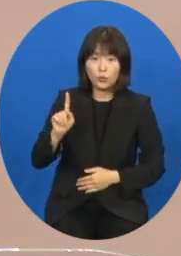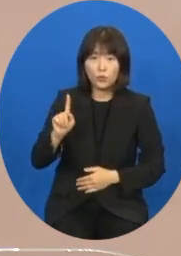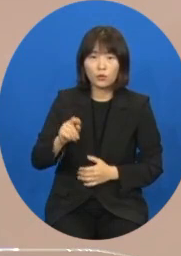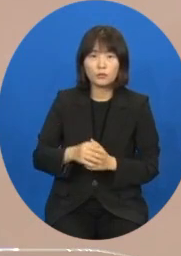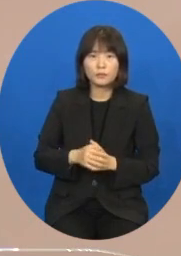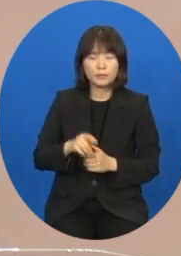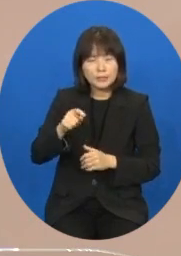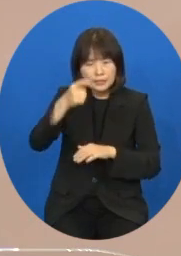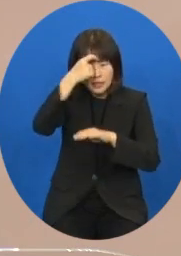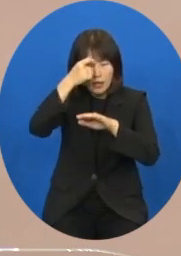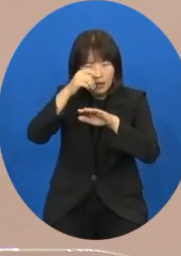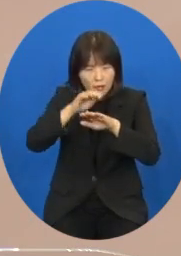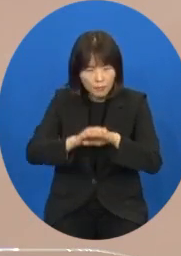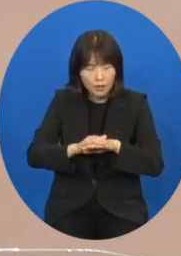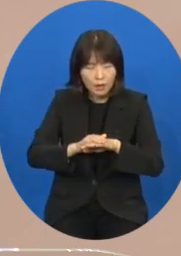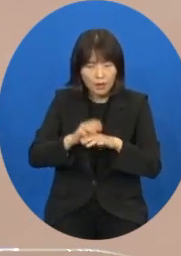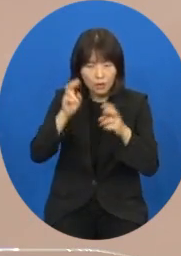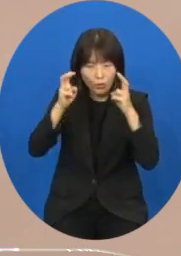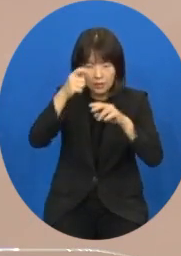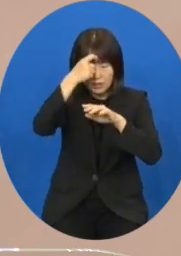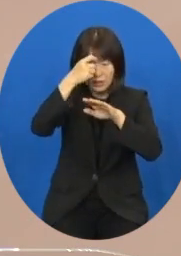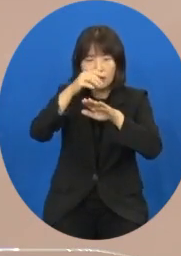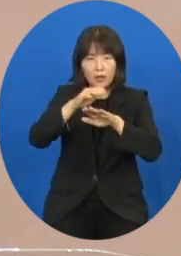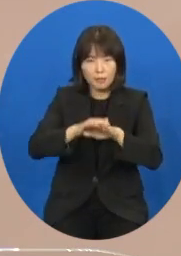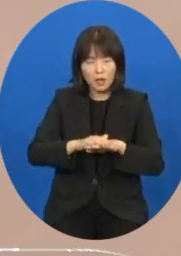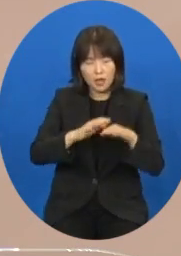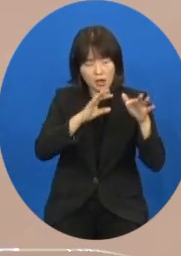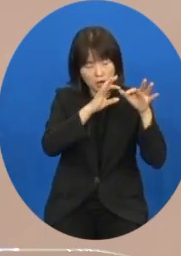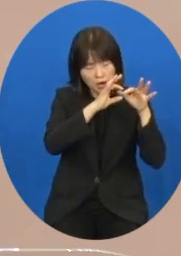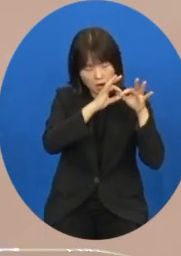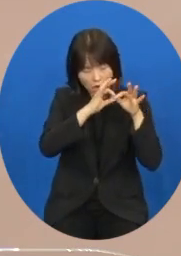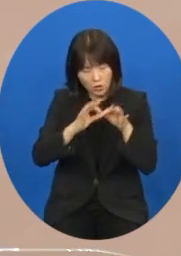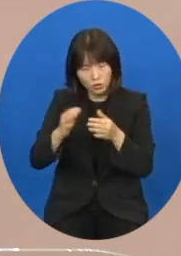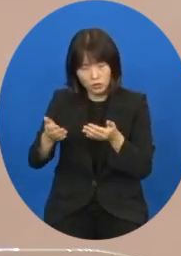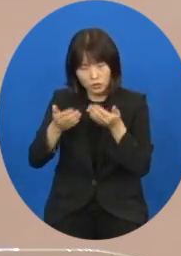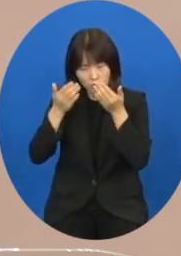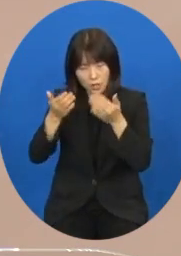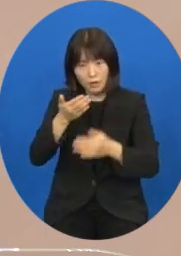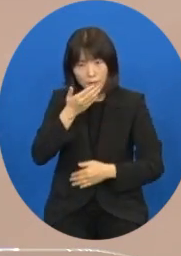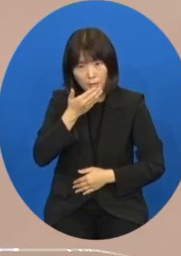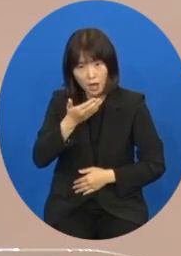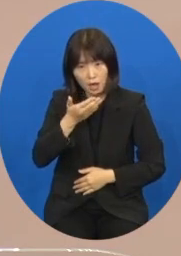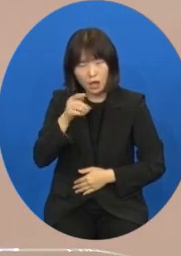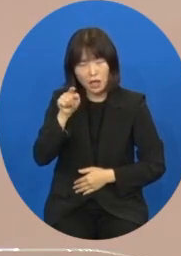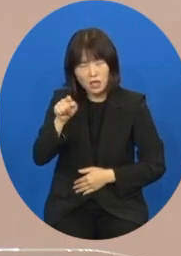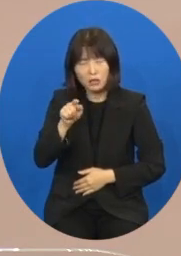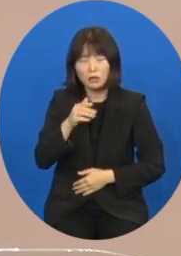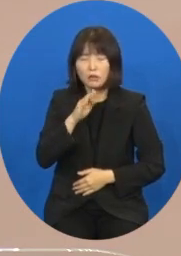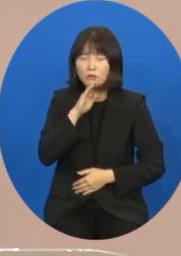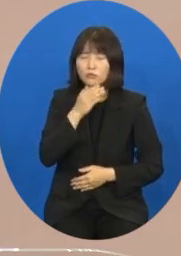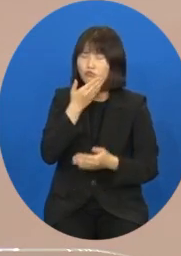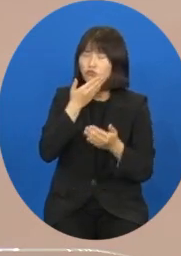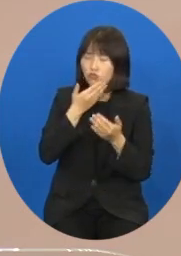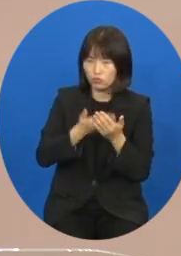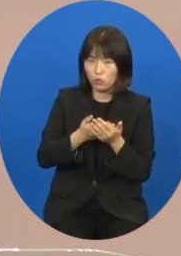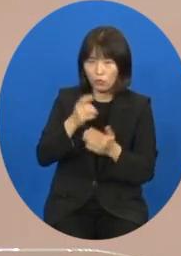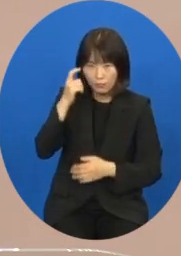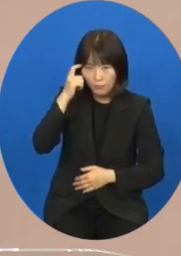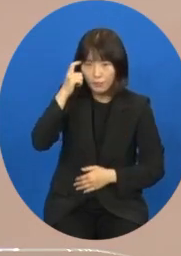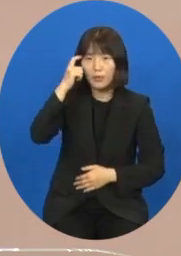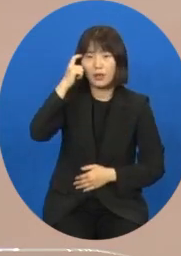이 예배를, 직장 예배를 계속 드릴 수 있냐 아니냐 그게 중요한 거더라. 그래서